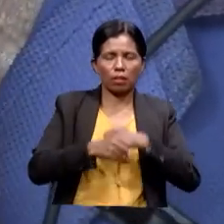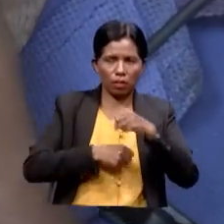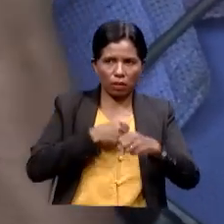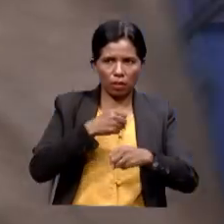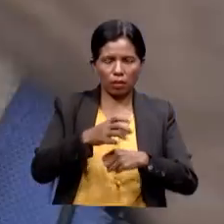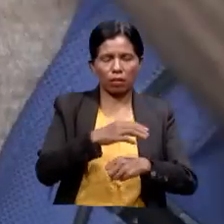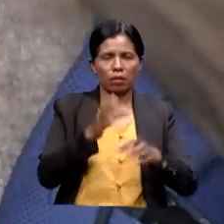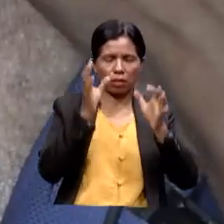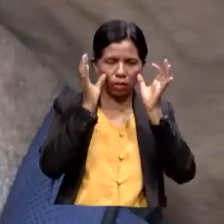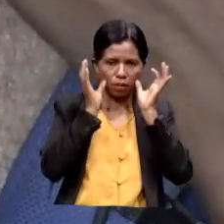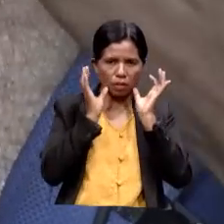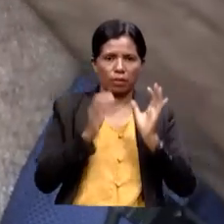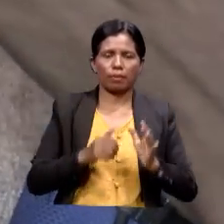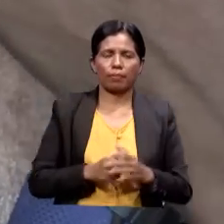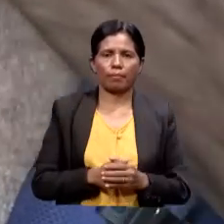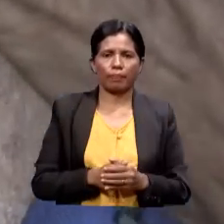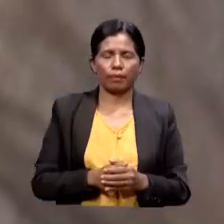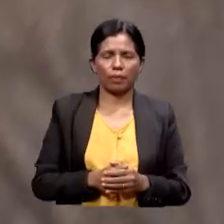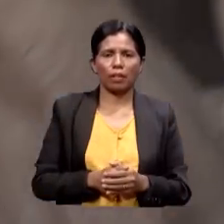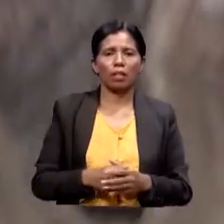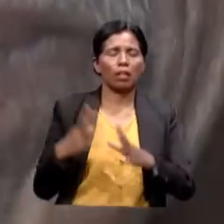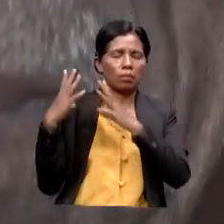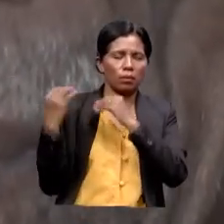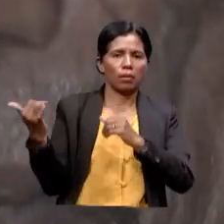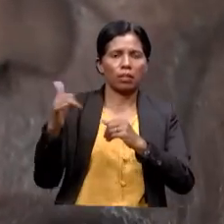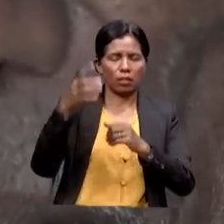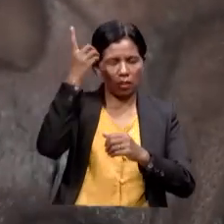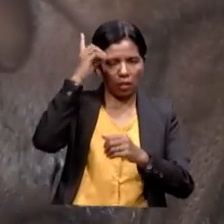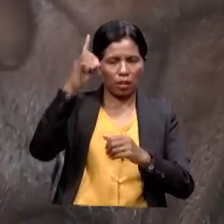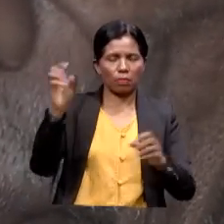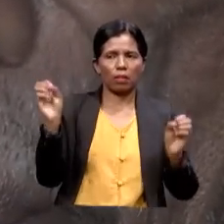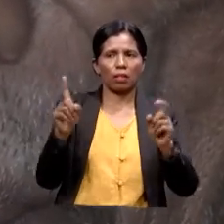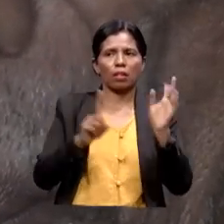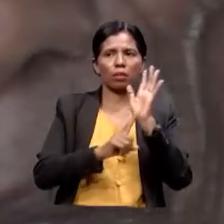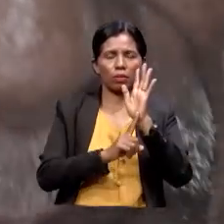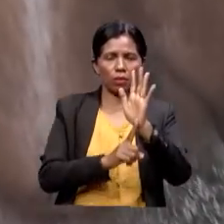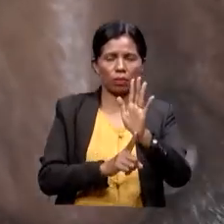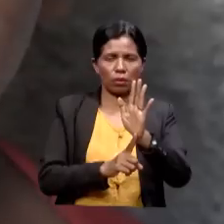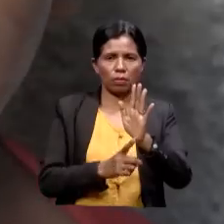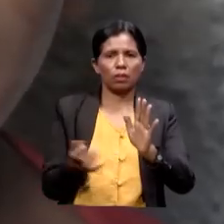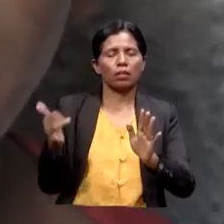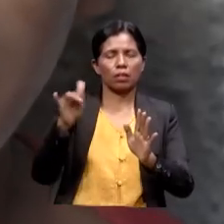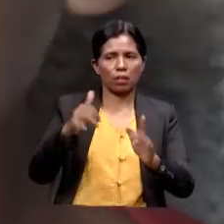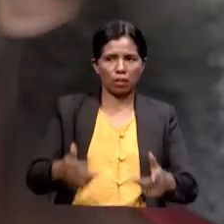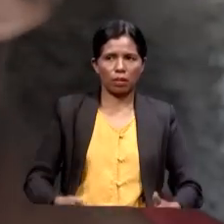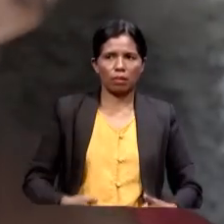no tristeza nelaran. Esperanza nebe sira mehi la sa realidade ia sira ne Morris.